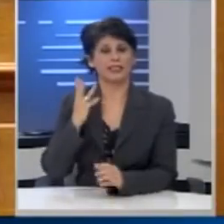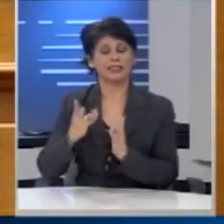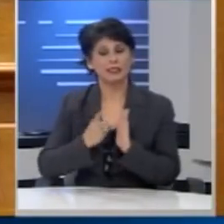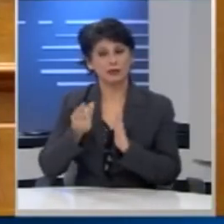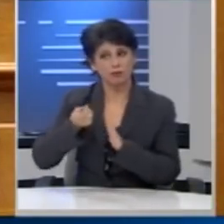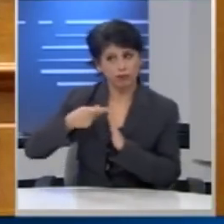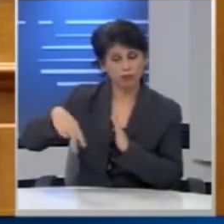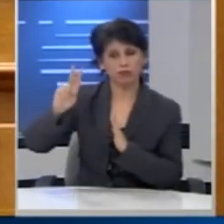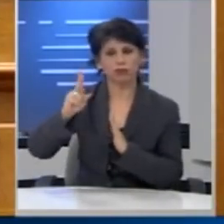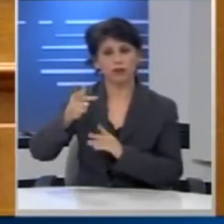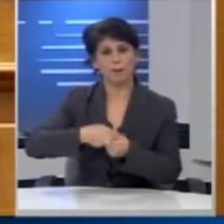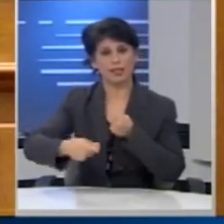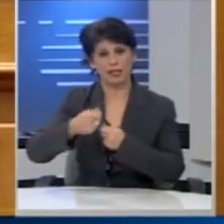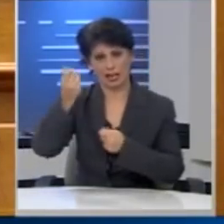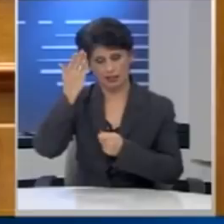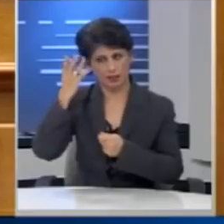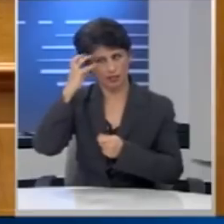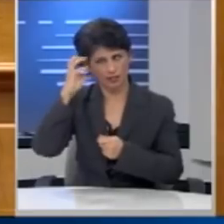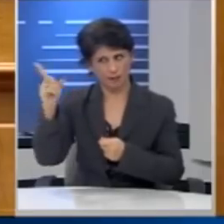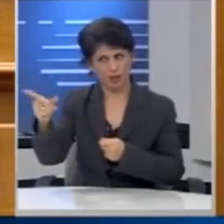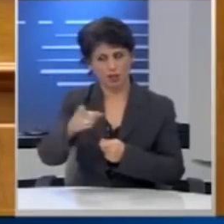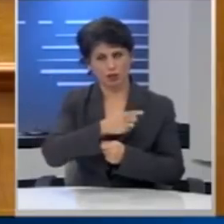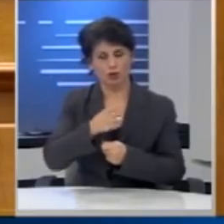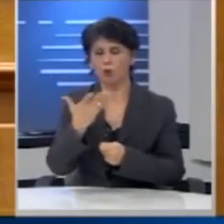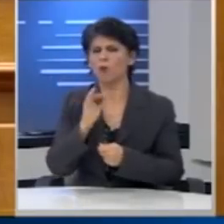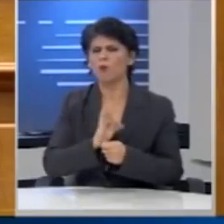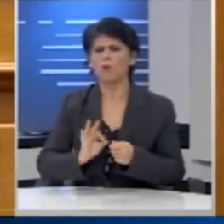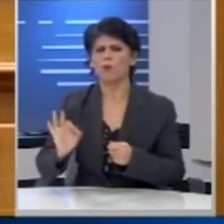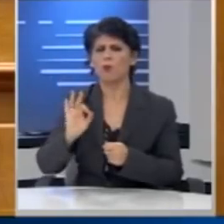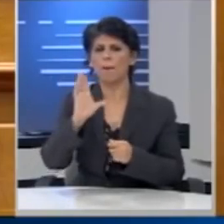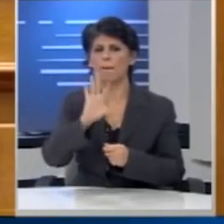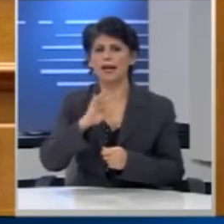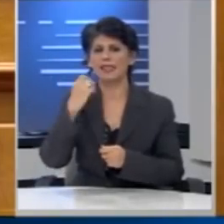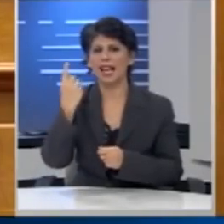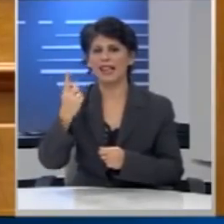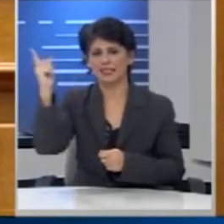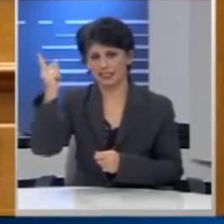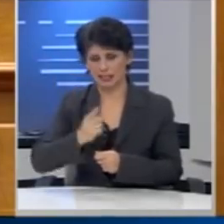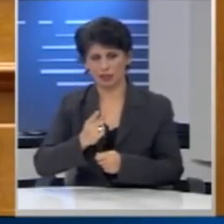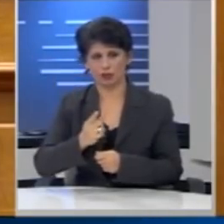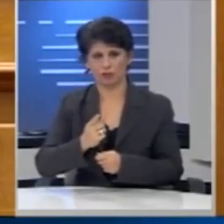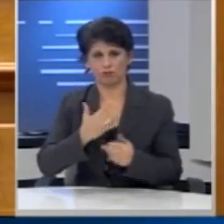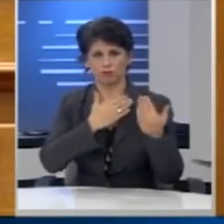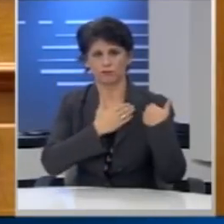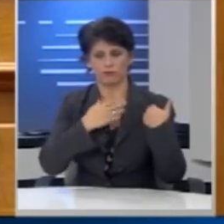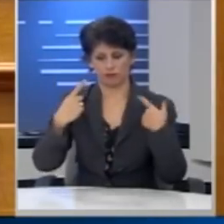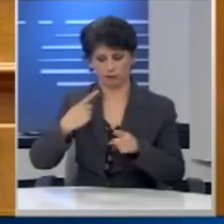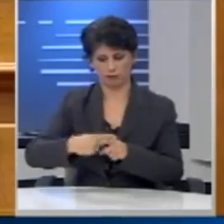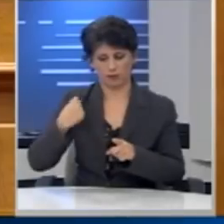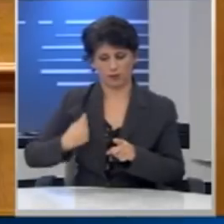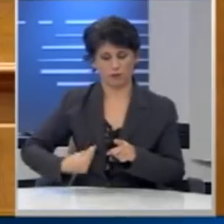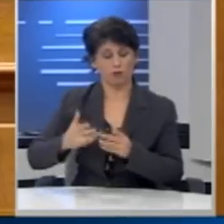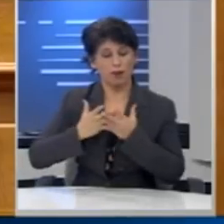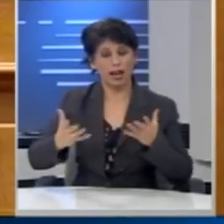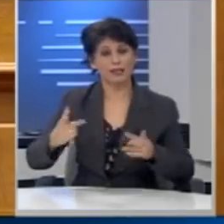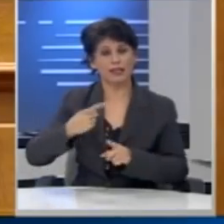Τριπλασιάστηκε η αξία της επιχείρησης, η οποία σας θυμίζω ότι ανήκει κατά 51% στο ελληνικό δημόσιο. Είναι η